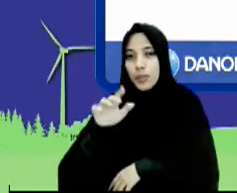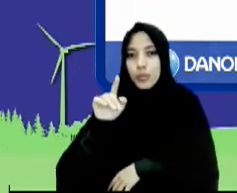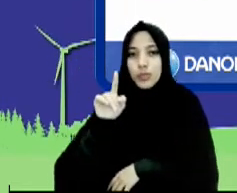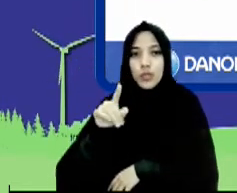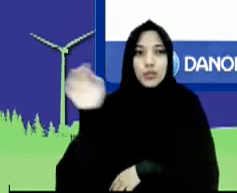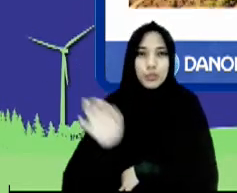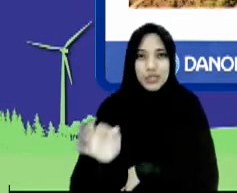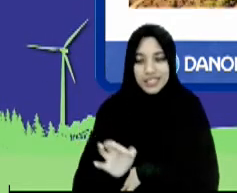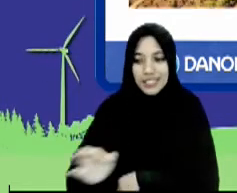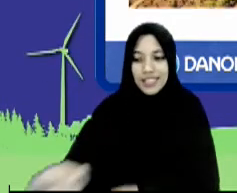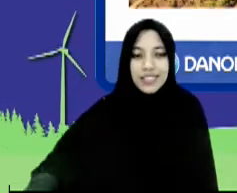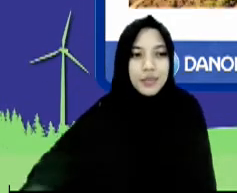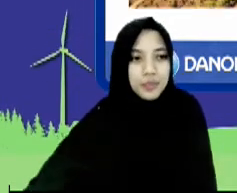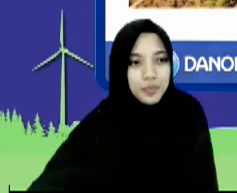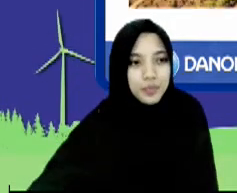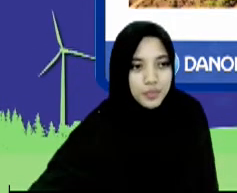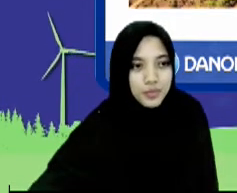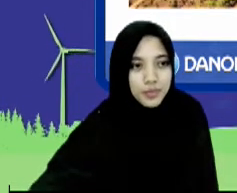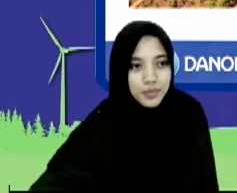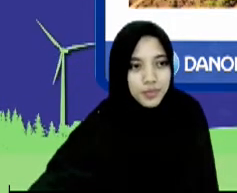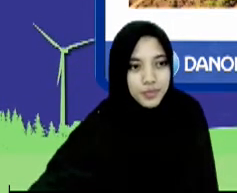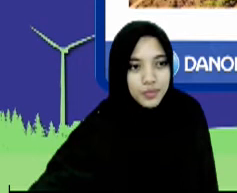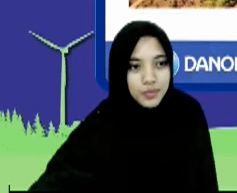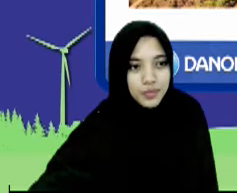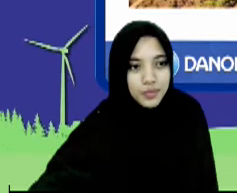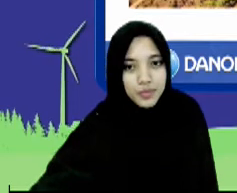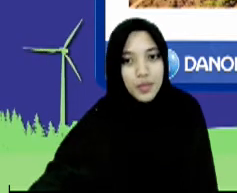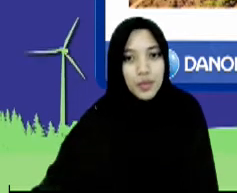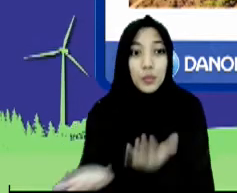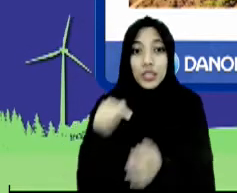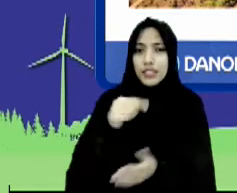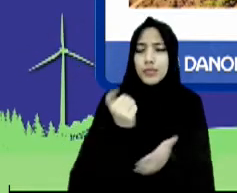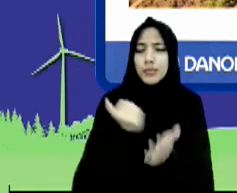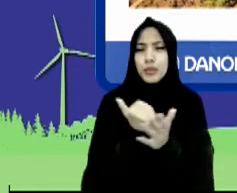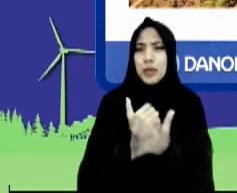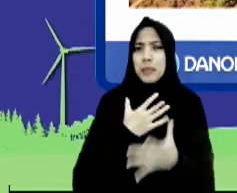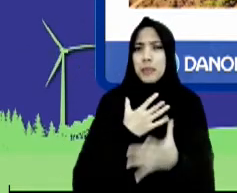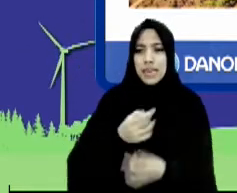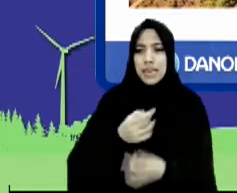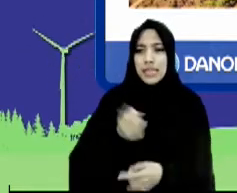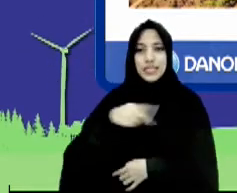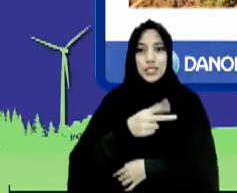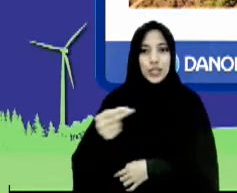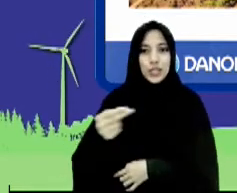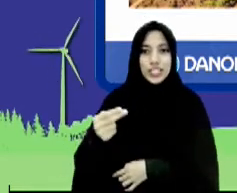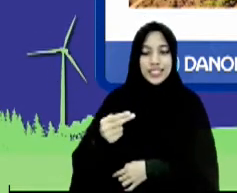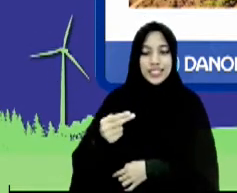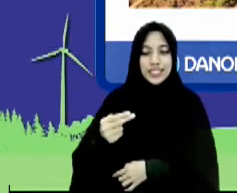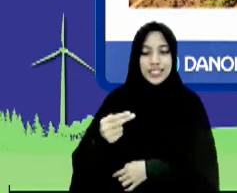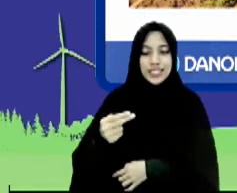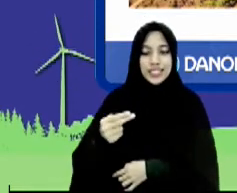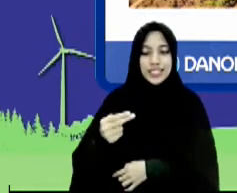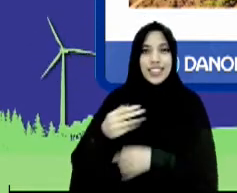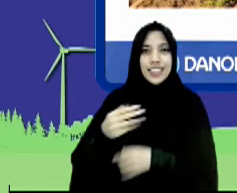Method seperti itu jadi eh mungkin ini sesuatu yang menarik karena Indonesia ini kan negara agraris ya Jadi kalau misalnya kita bisa mendorong ini impactnya bukan hanya